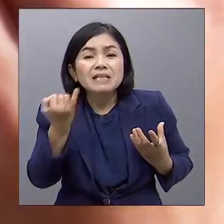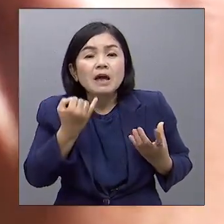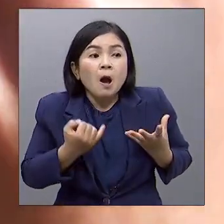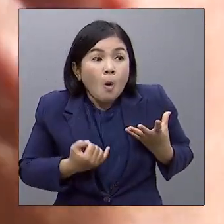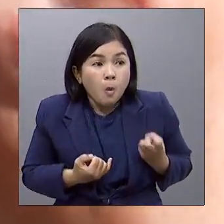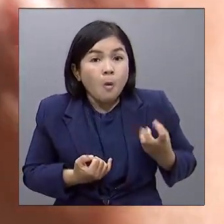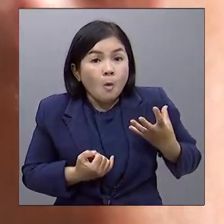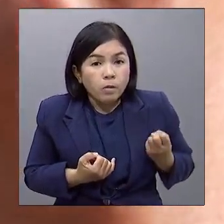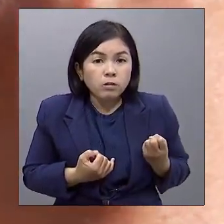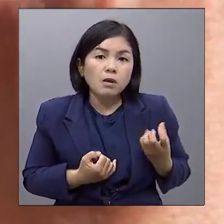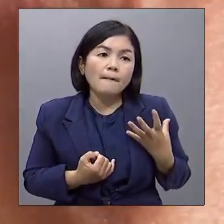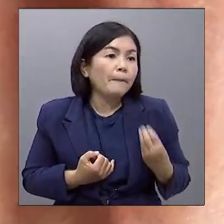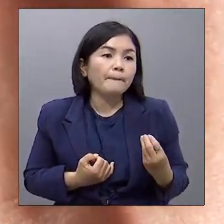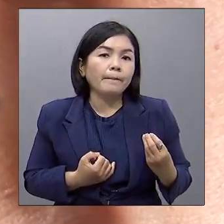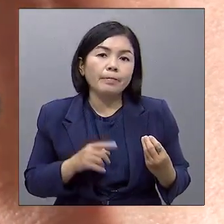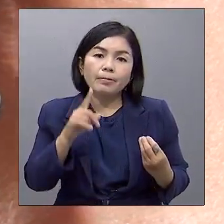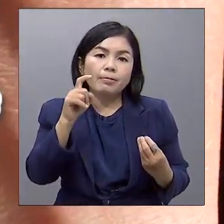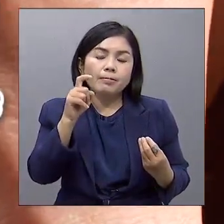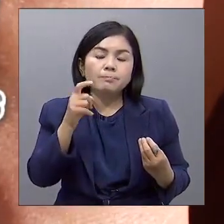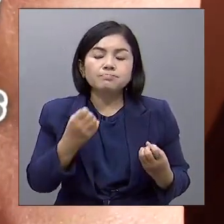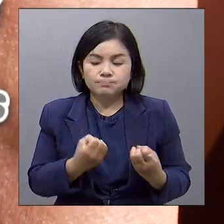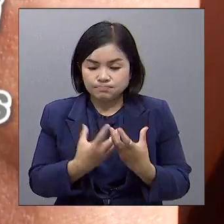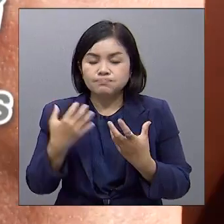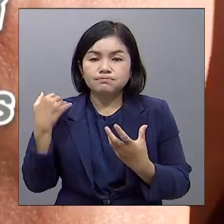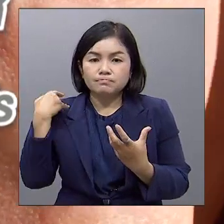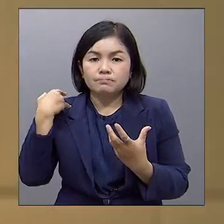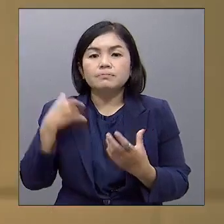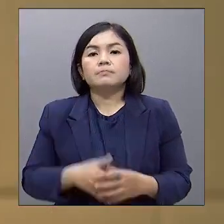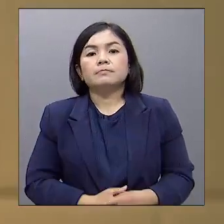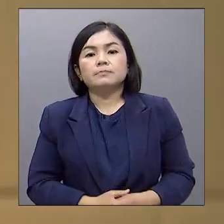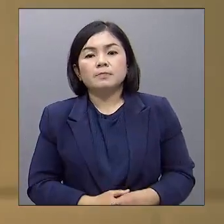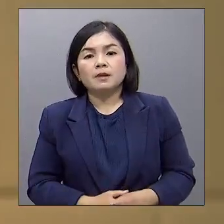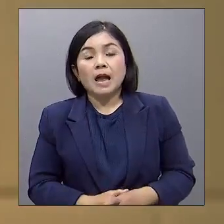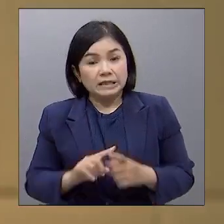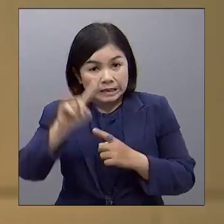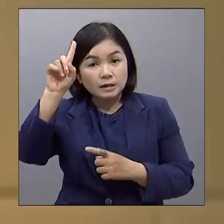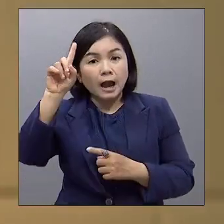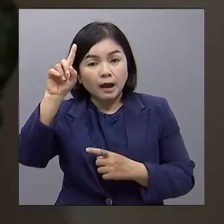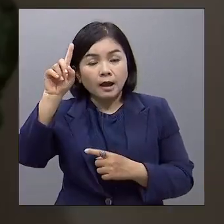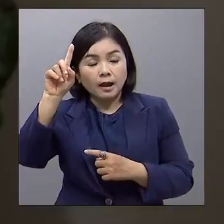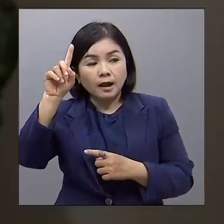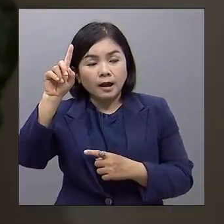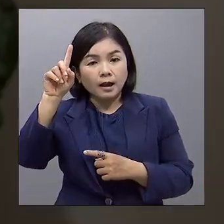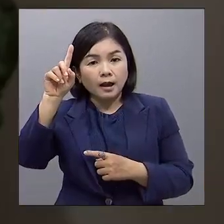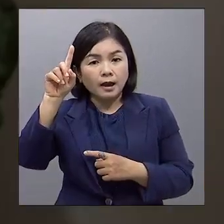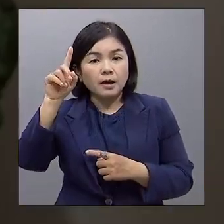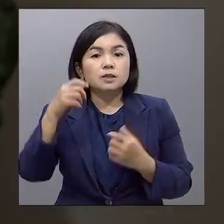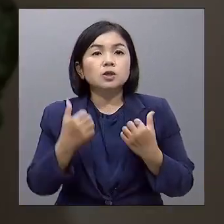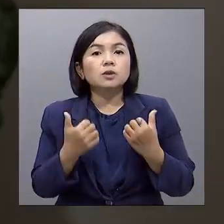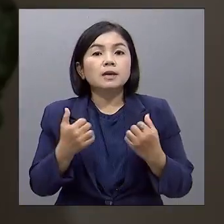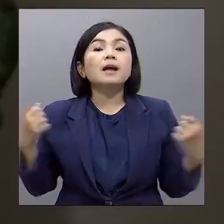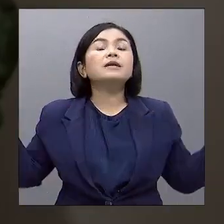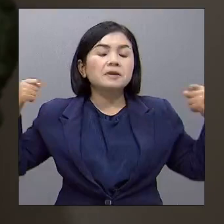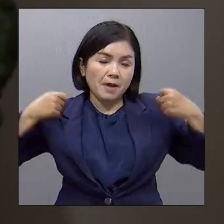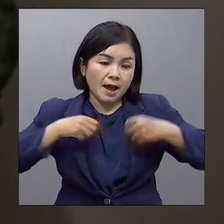ได้อย่างแรกเลยนะครับผมก็การแต่งเนื้อแต่งตั